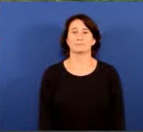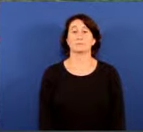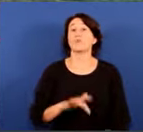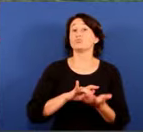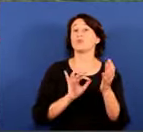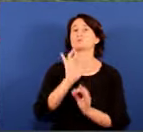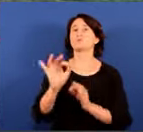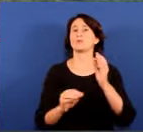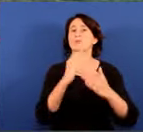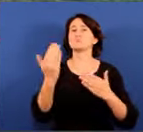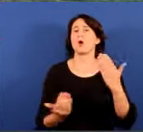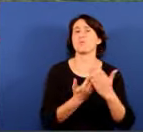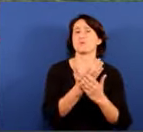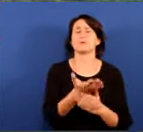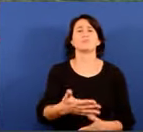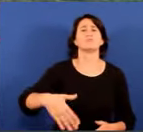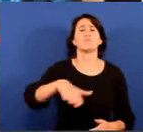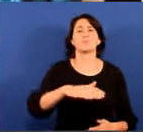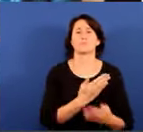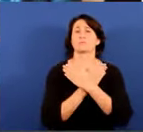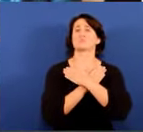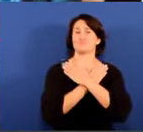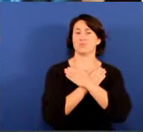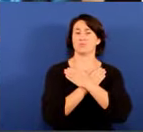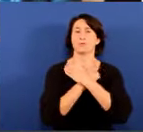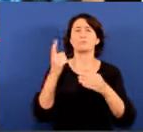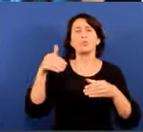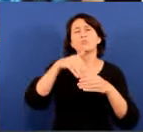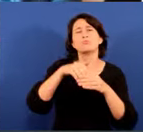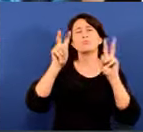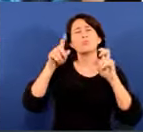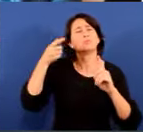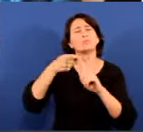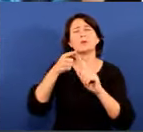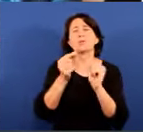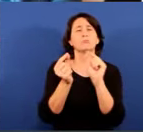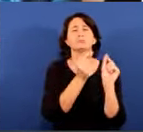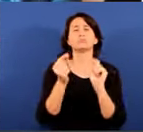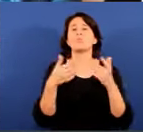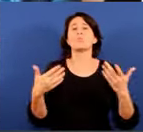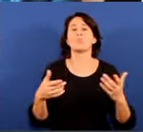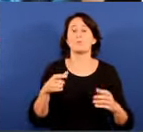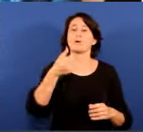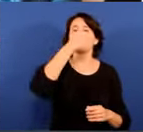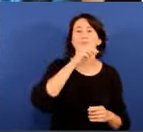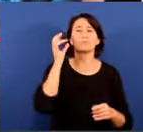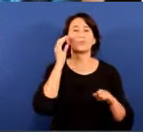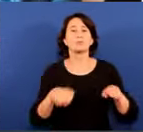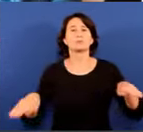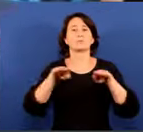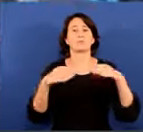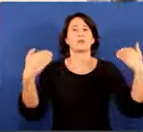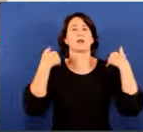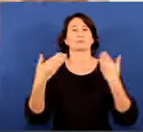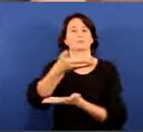Nazioarteko ekimen honek Pekineko 1985ko hitzaldian du abiapuntua. Helburua da mundu osoko landa eremuko emakume